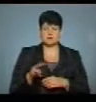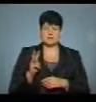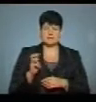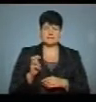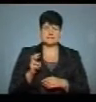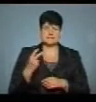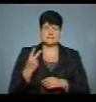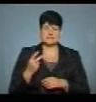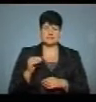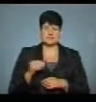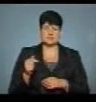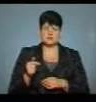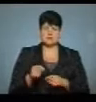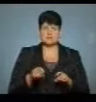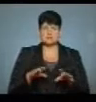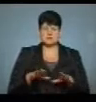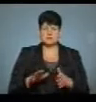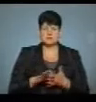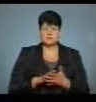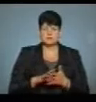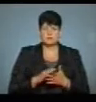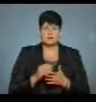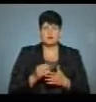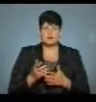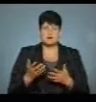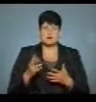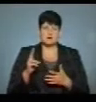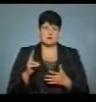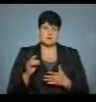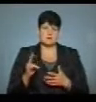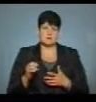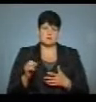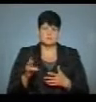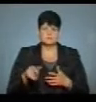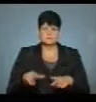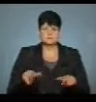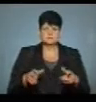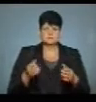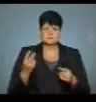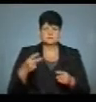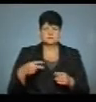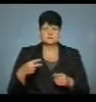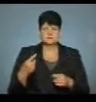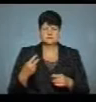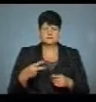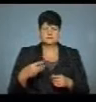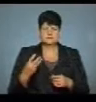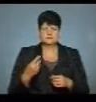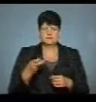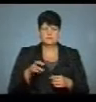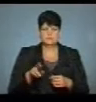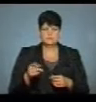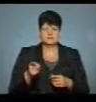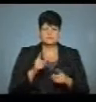302 тисячі гривень. Рішення про очищення каналів і штучних водойм в парку прийняли 23 липня на виробничій нараді в